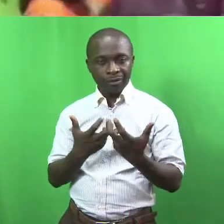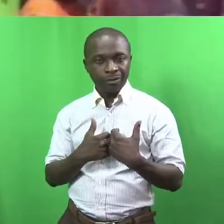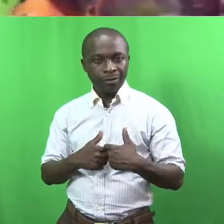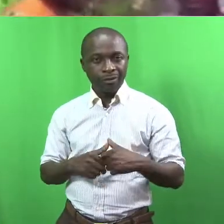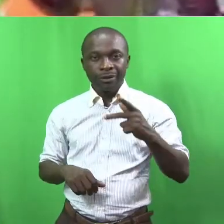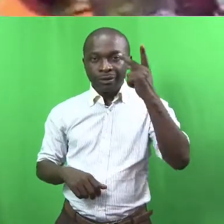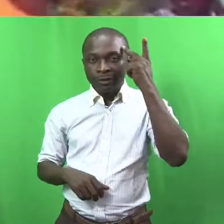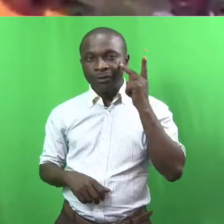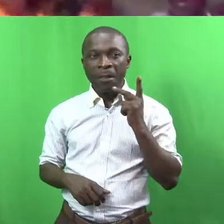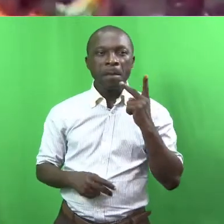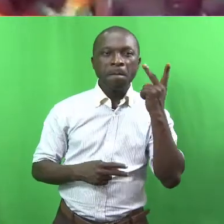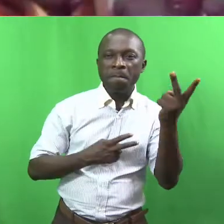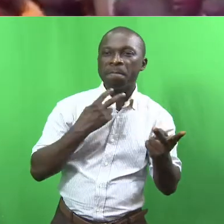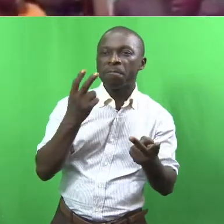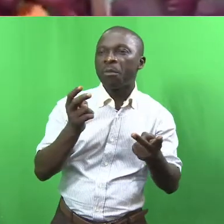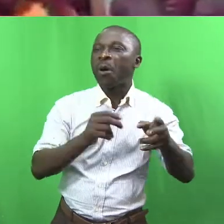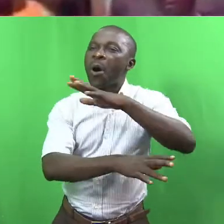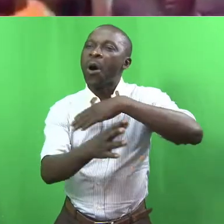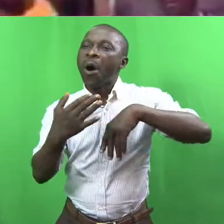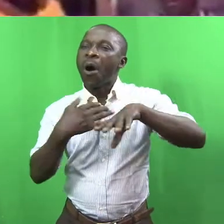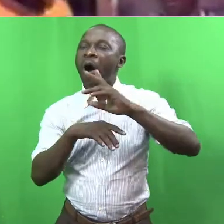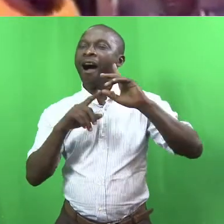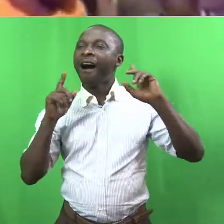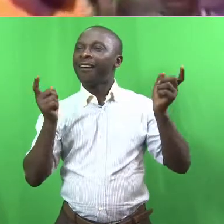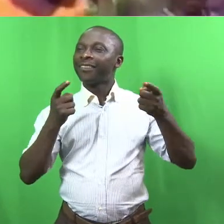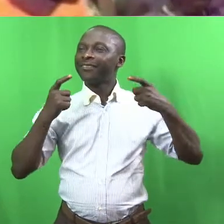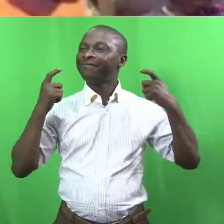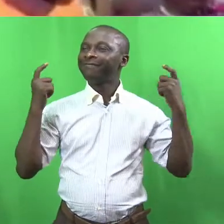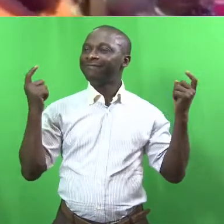moment d'euphorie, d'émotion et de beaucoup de satisfaction.